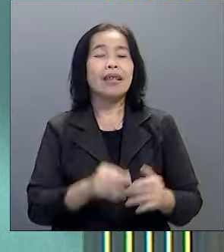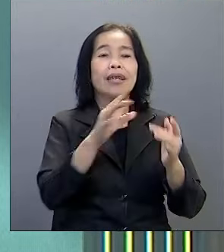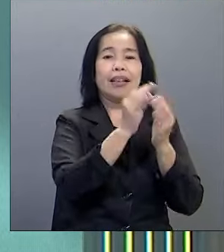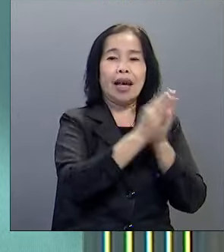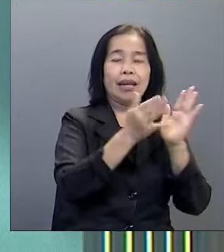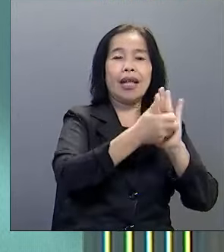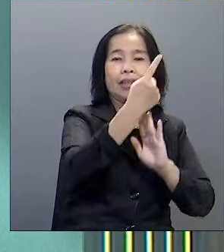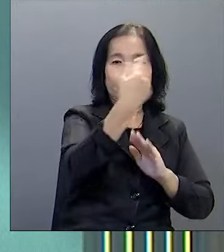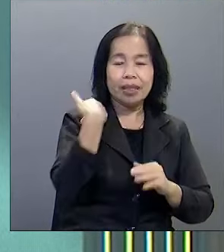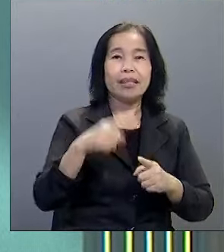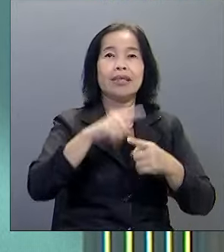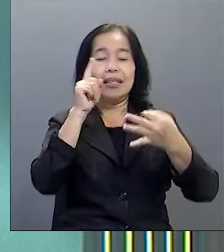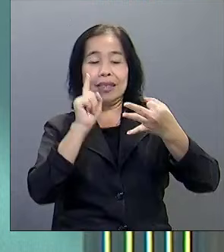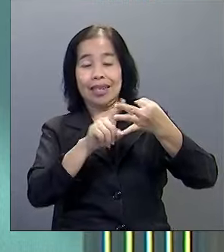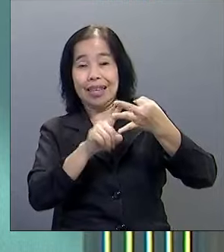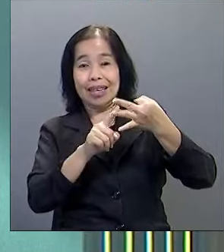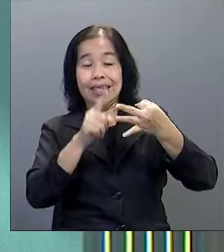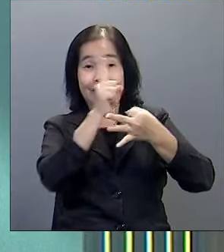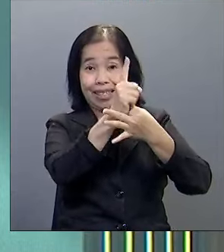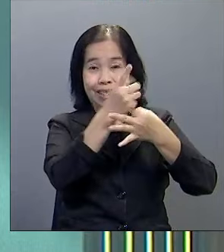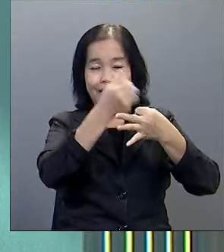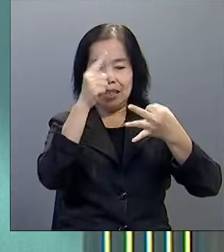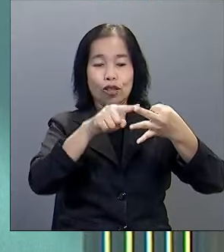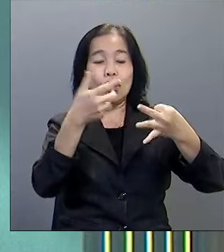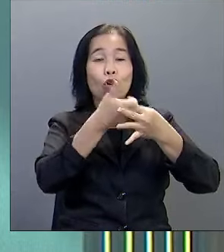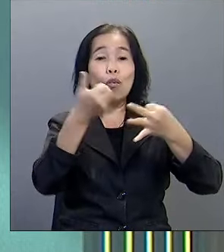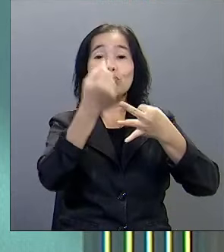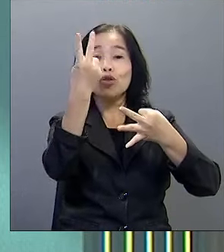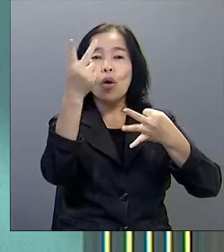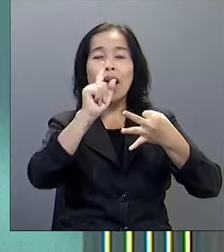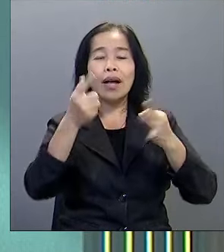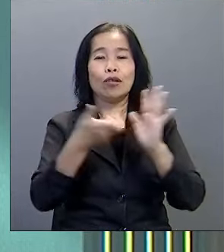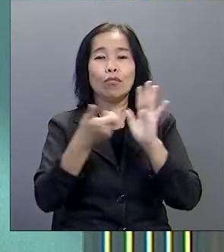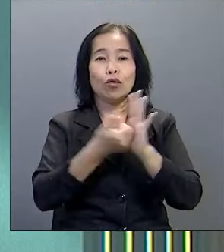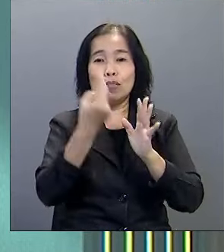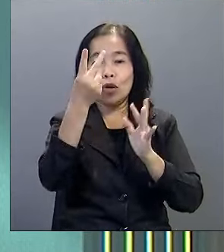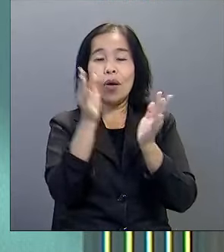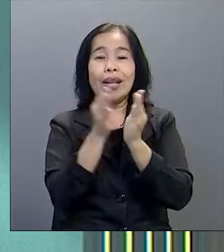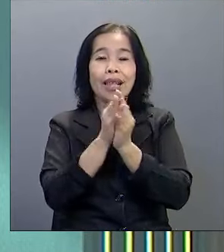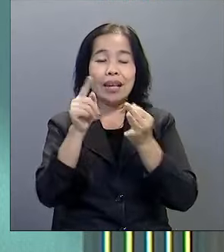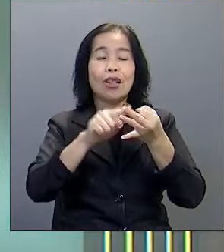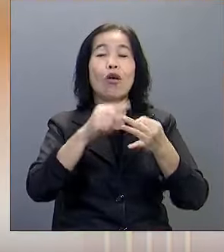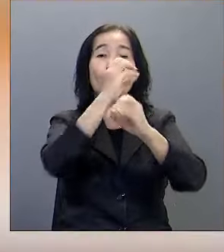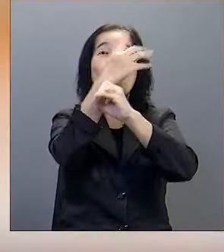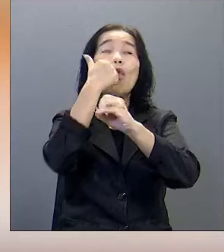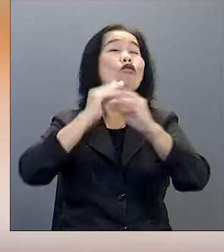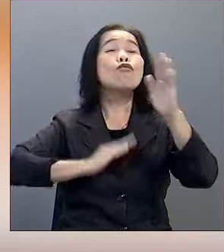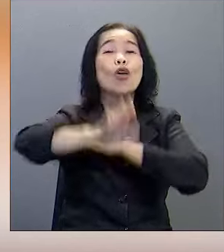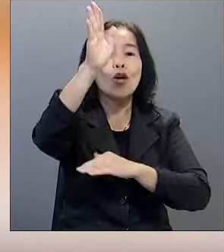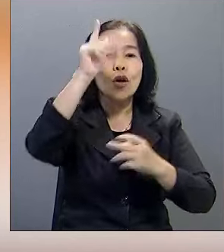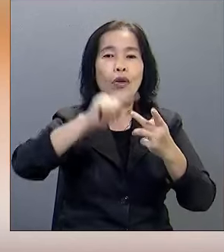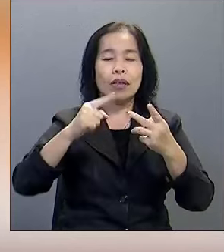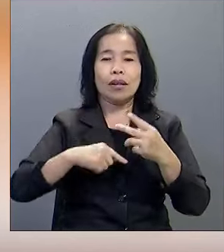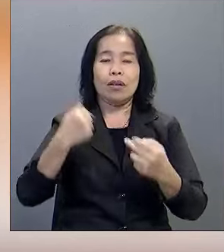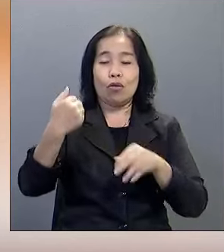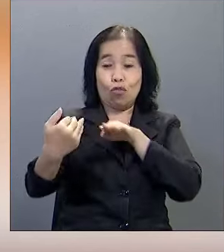คะแนนอย่เช่น ขับลทฝาไแดง ขบย้อนสร หรอ